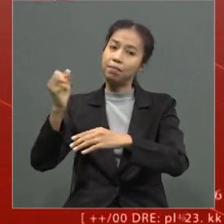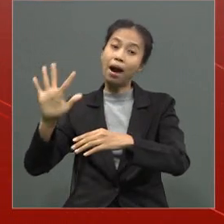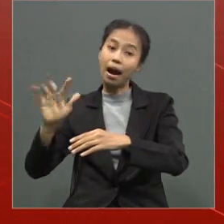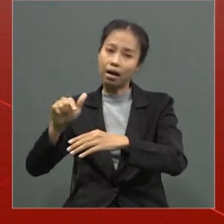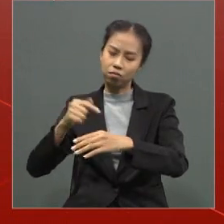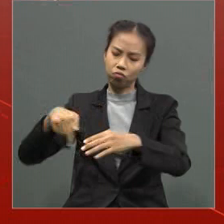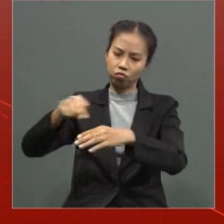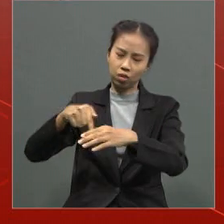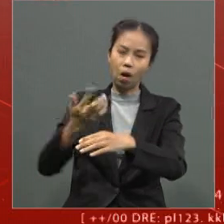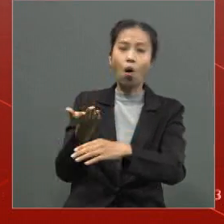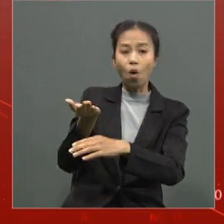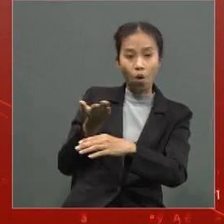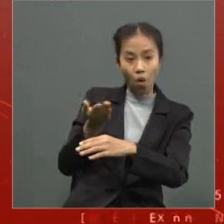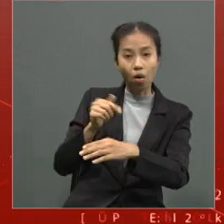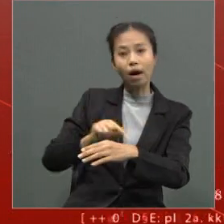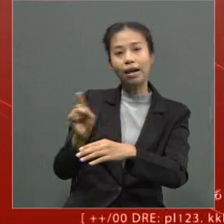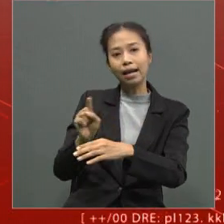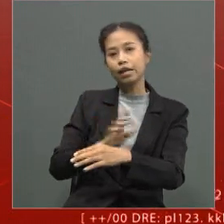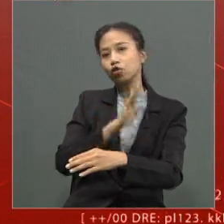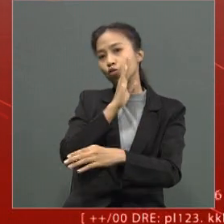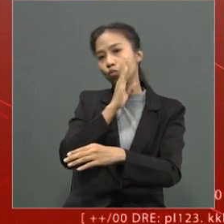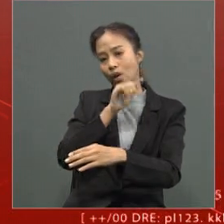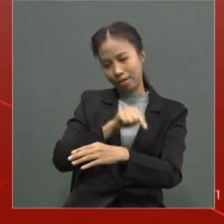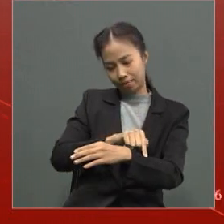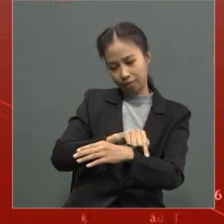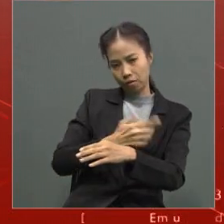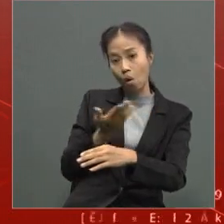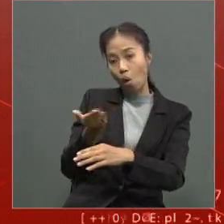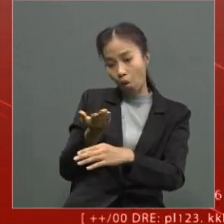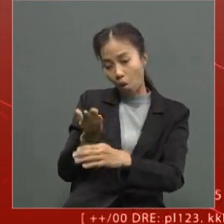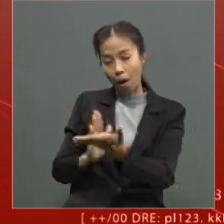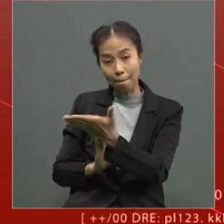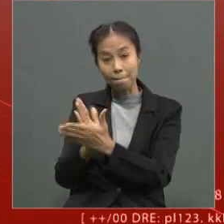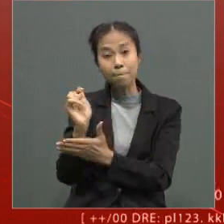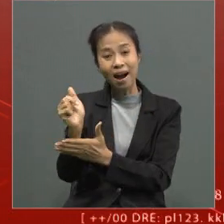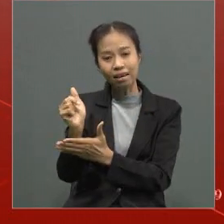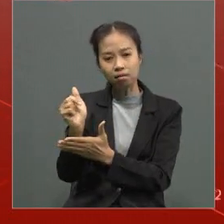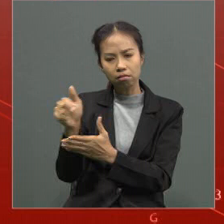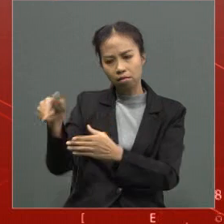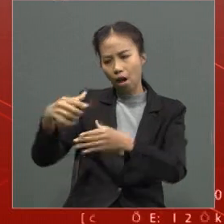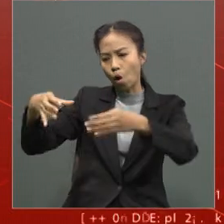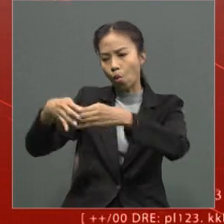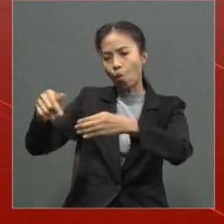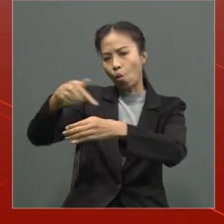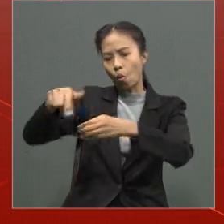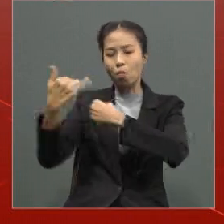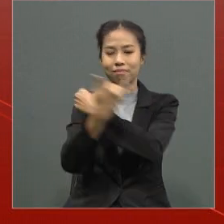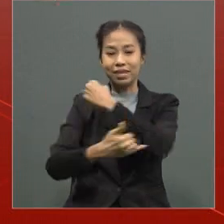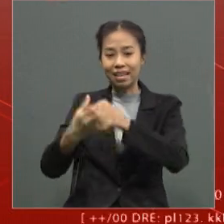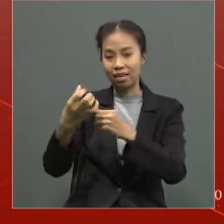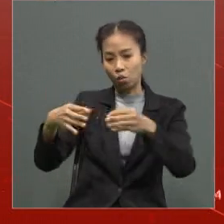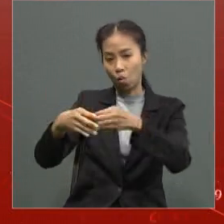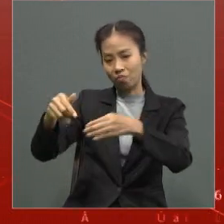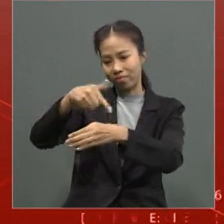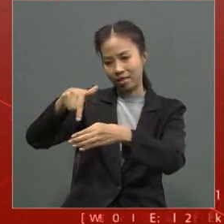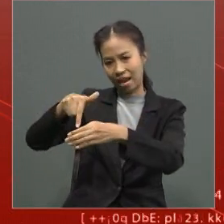เชงเกนหมายความว่าคือถ้าเราเชงเกนผ่านนะเราจะสามารถเข้าประเทศไหนก็ได้ใน 14 15ประเทศที่เขามี